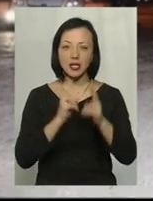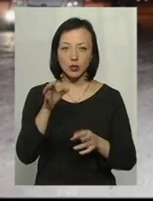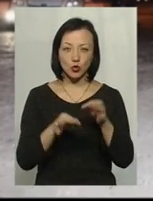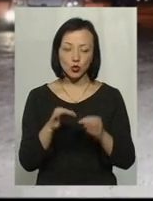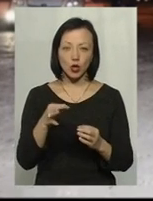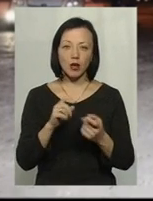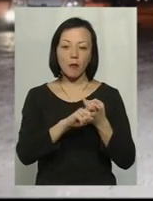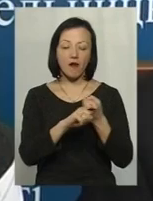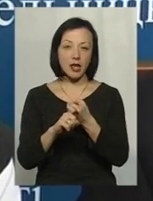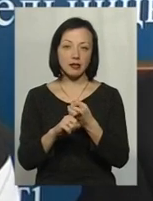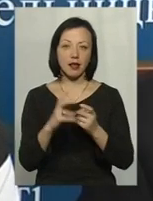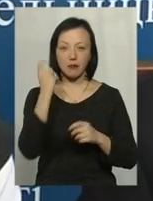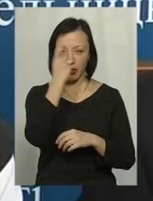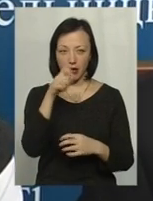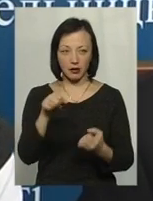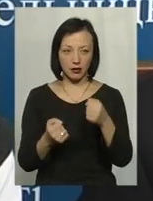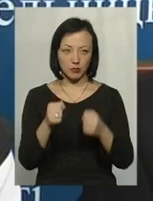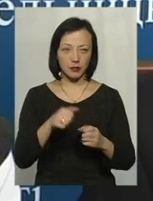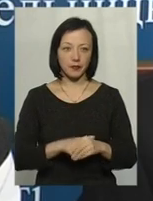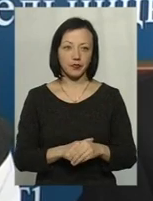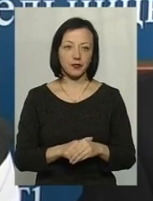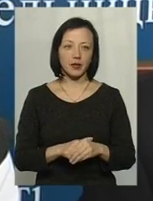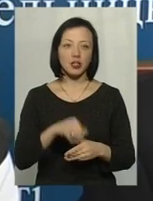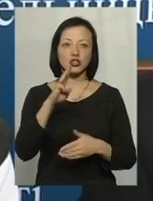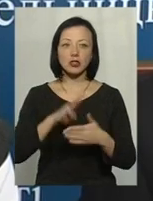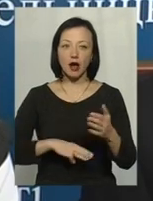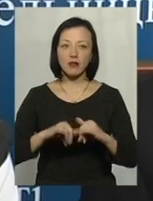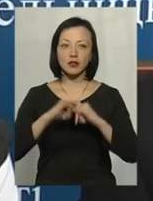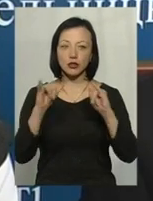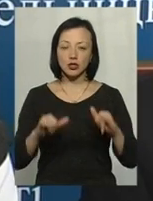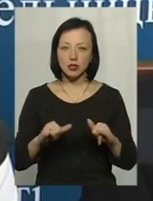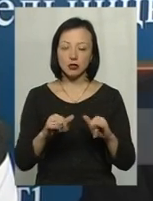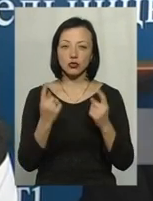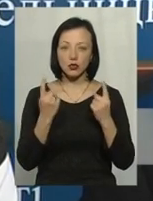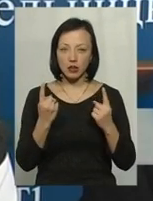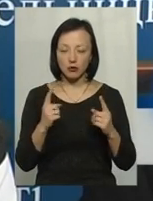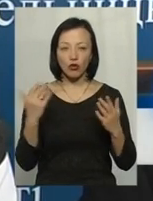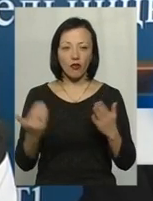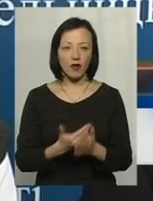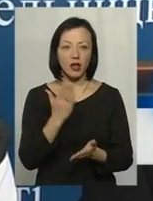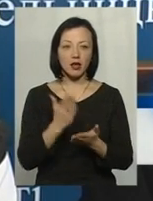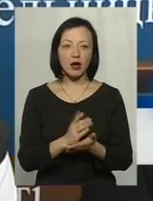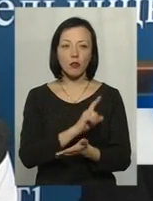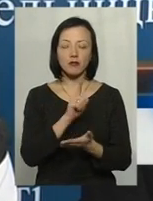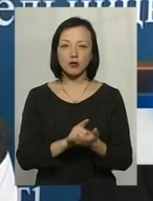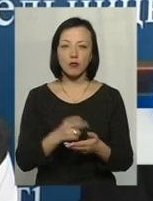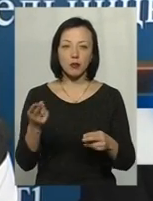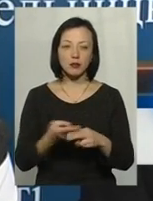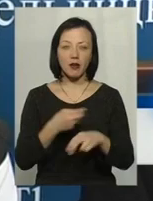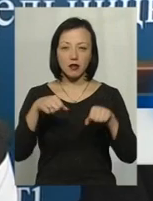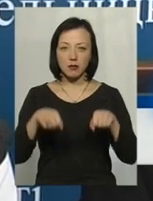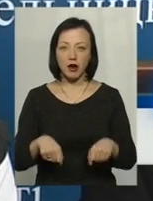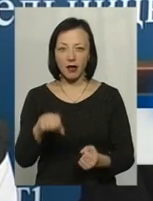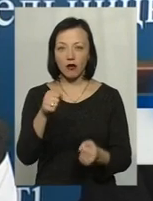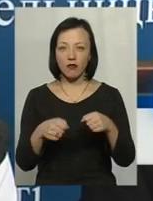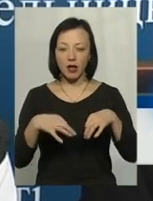нетверезих кермувальників. Штрафи зросли суттєво. Причому, що є новелою, це обов'язкове позбавлення права керування транспортним